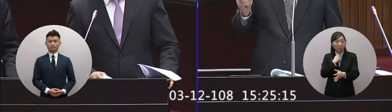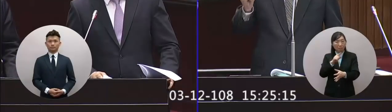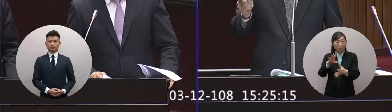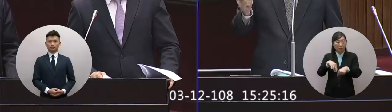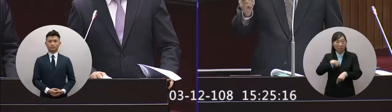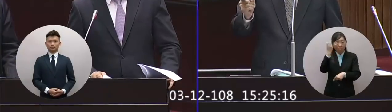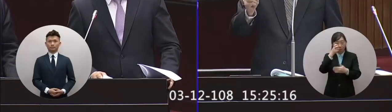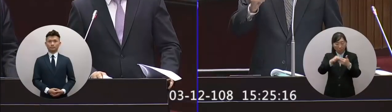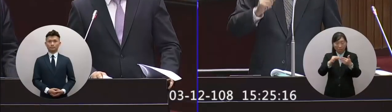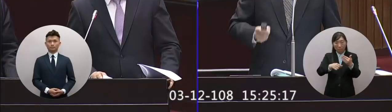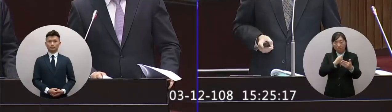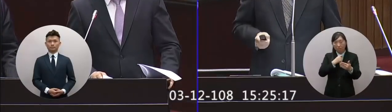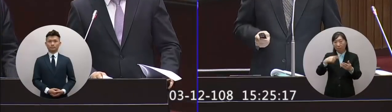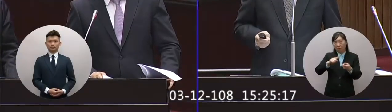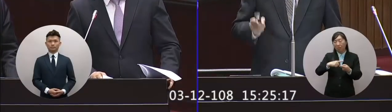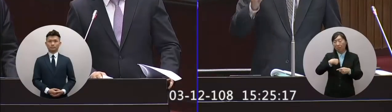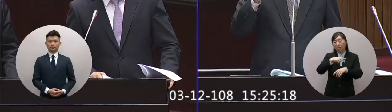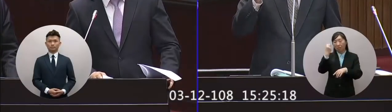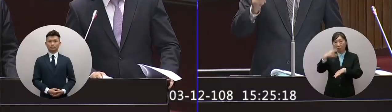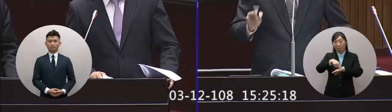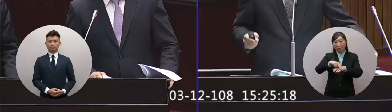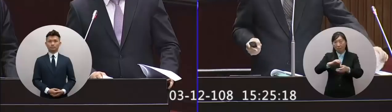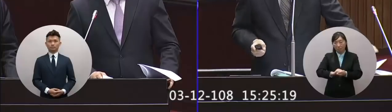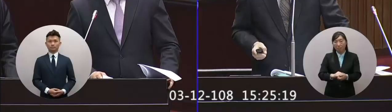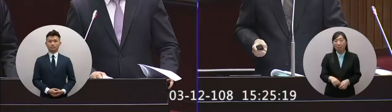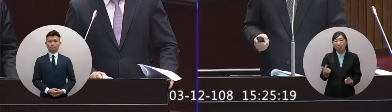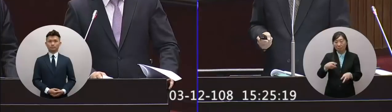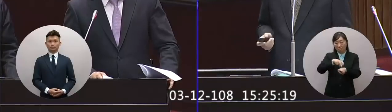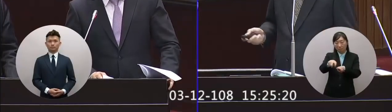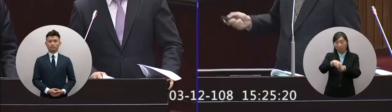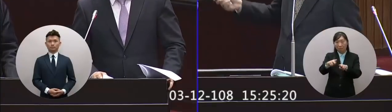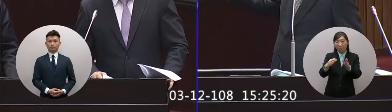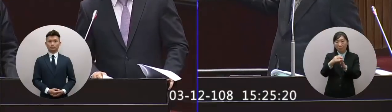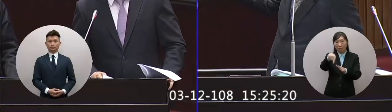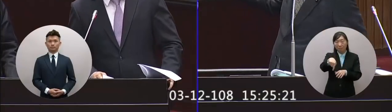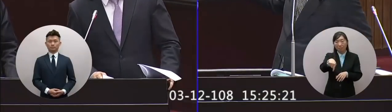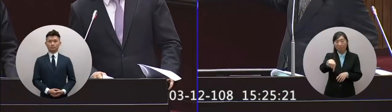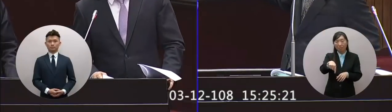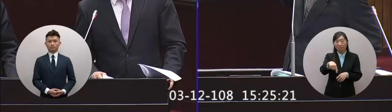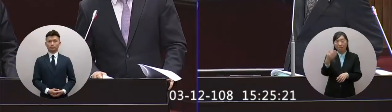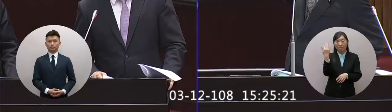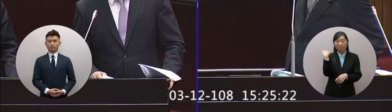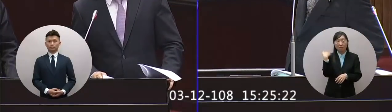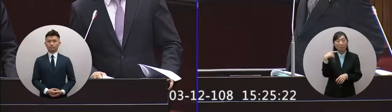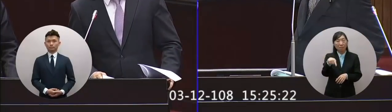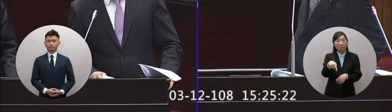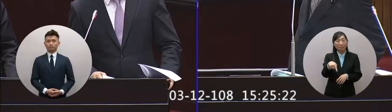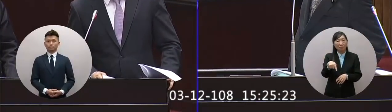面，我们就赶快要去把它盯定，特别是在我们的铁道局的一个整并，你看它的以前长期以